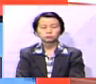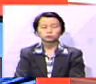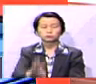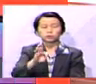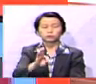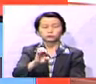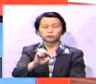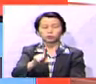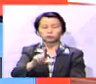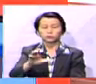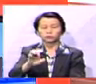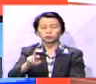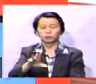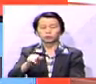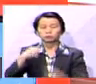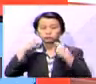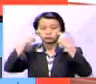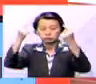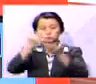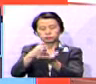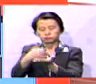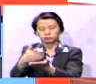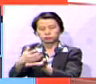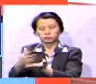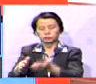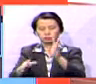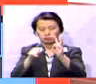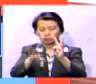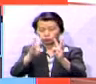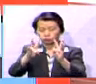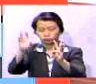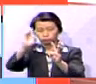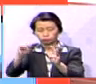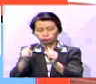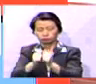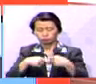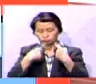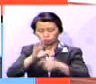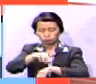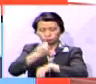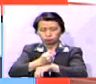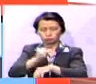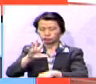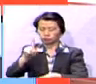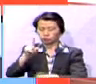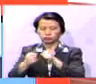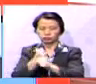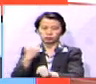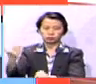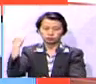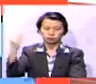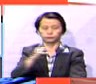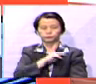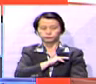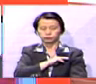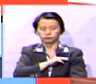Felcra Berhad berjaya mengagihkan 6.7 bilion ringgit keuntungannya kepada peserta sejak penubuhannya 51 tahun yang lalu. Menteri Kemajuan